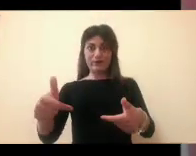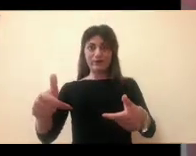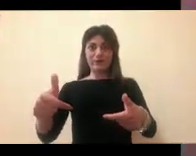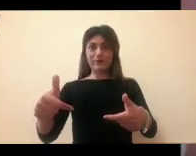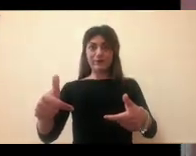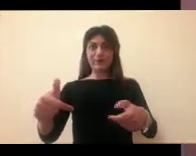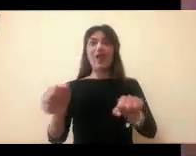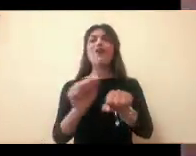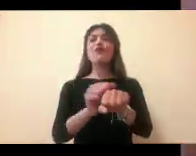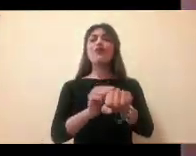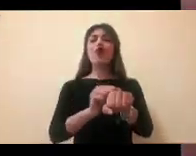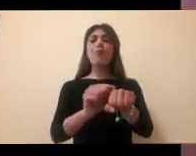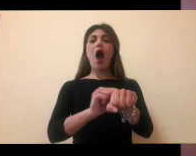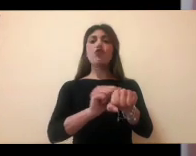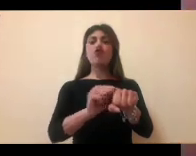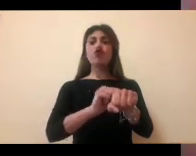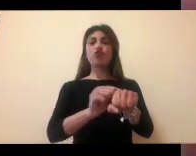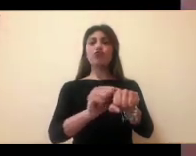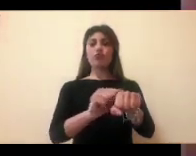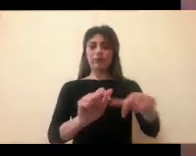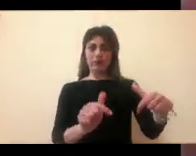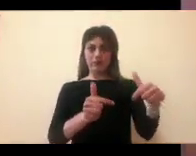un po' di parmigiano grattugiato,